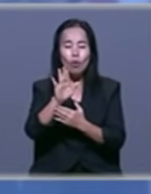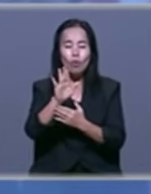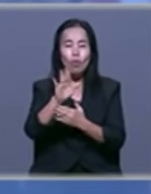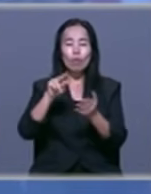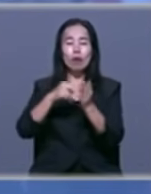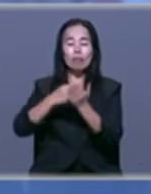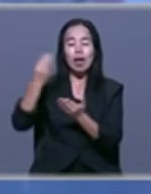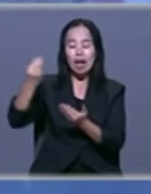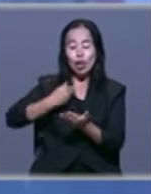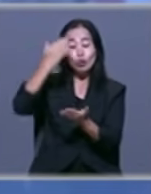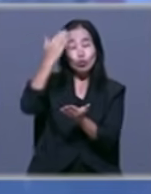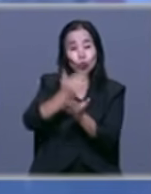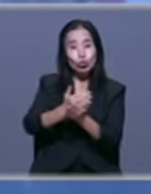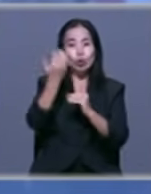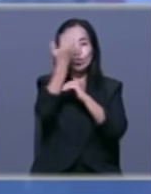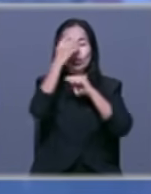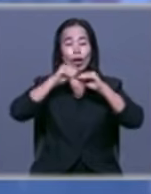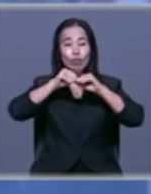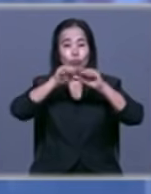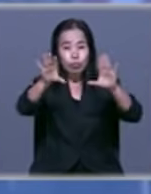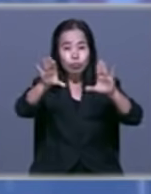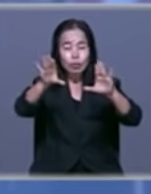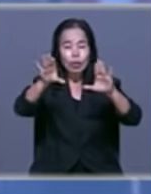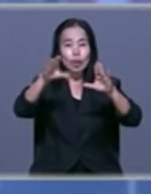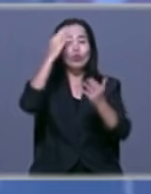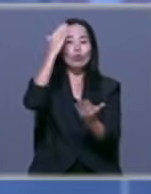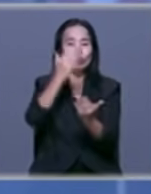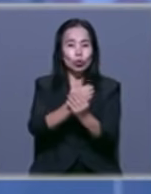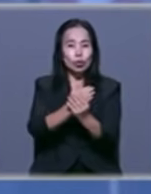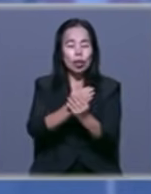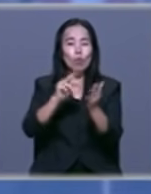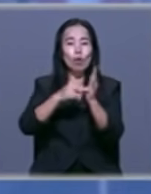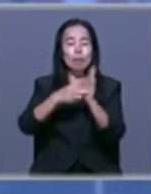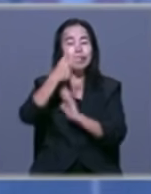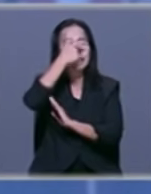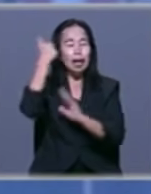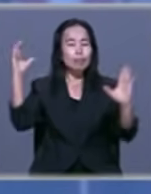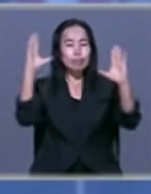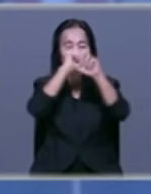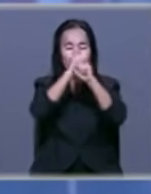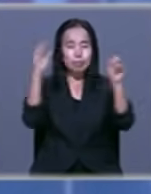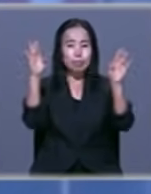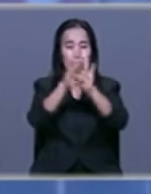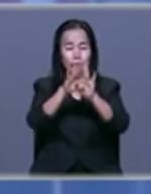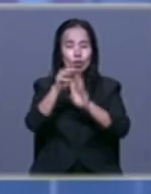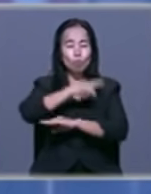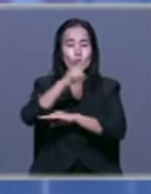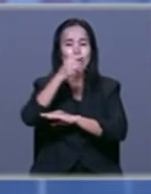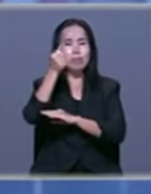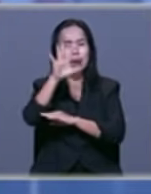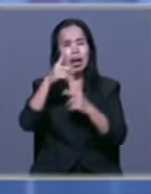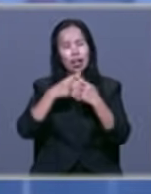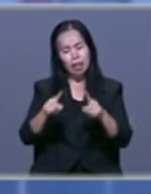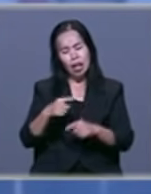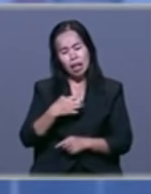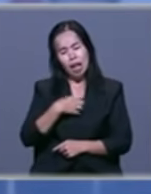วันมันก็เป็นเอกสารโดยทั่วไปซึ่งเราให้ไปดูตอนท้ายนะครับว่าจริงๆแล้วเนี่ยเขาใช้อำนาจอะไรน